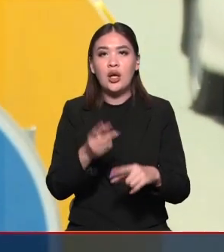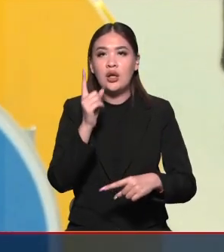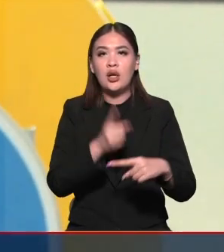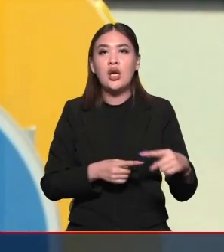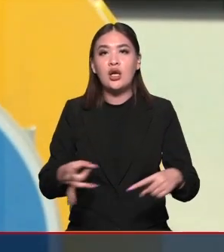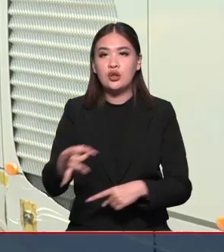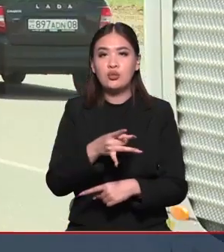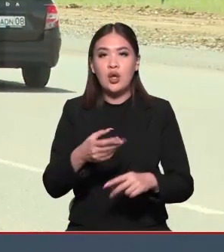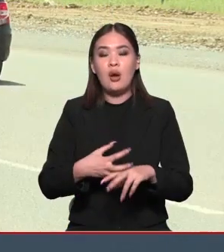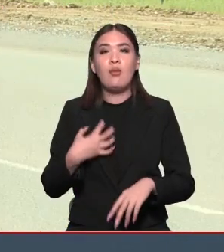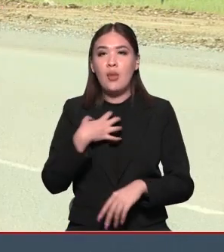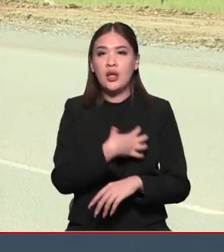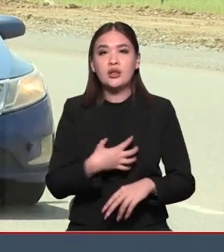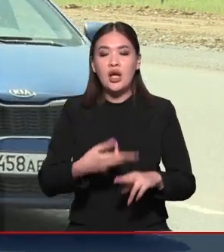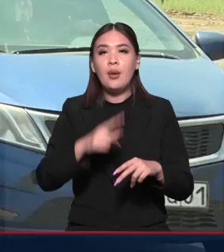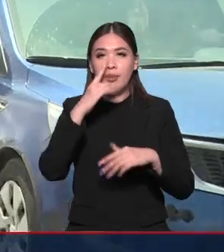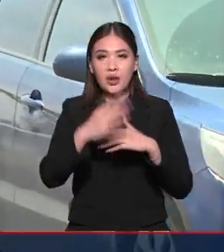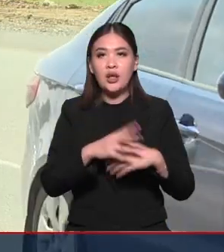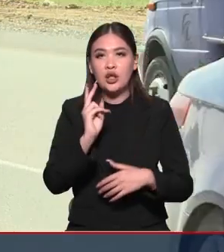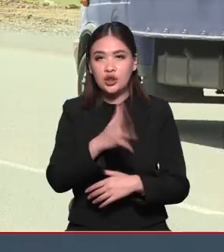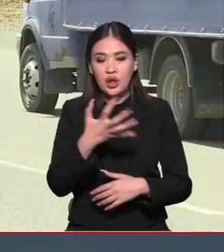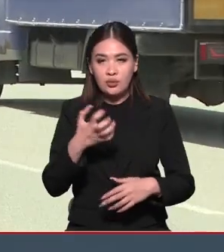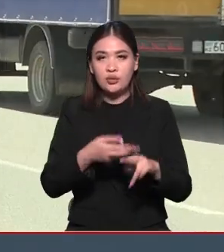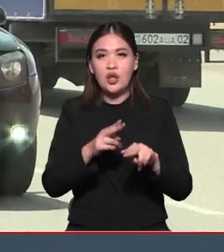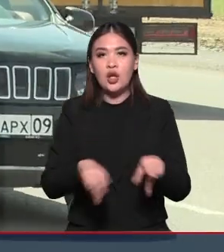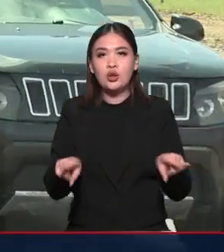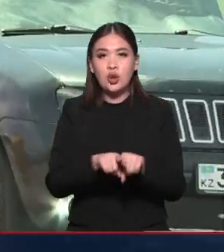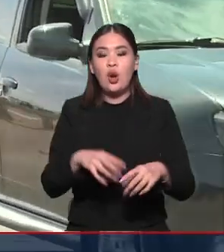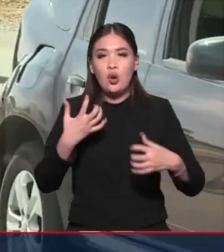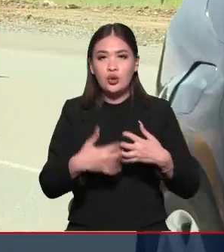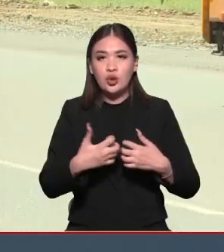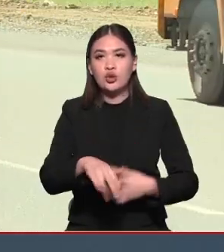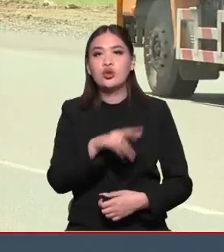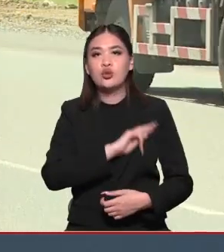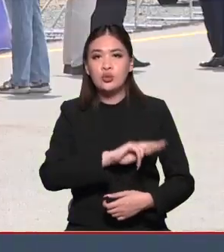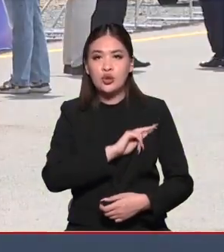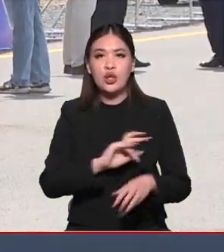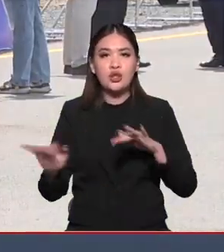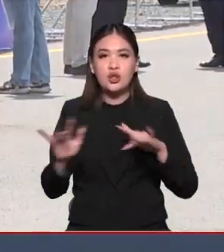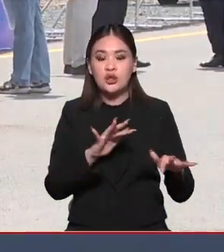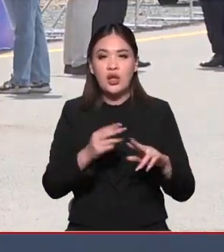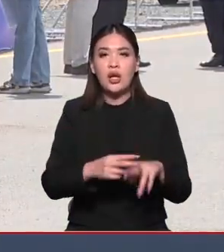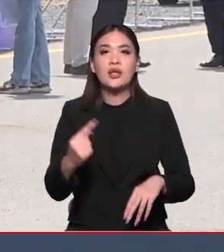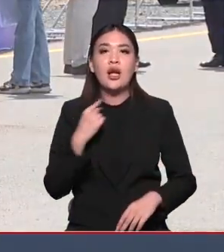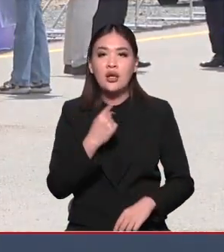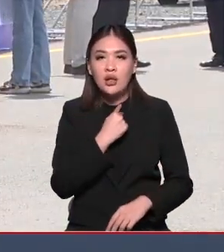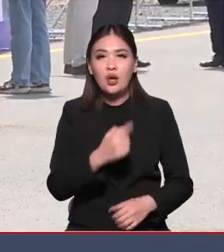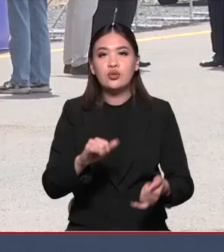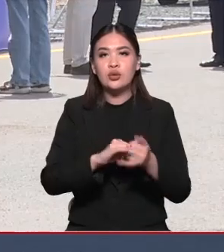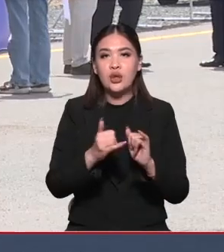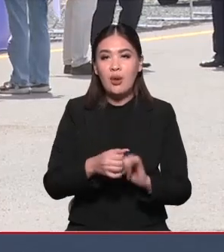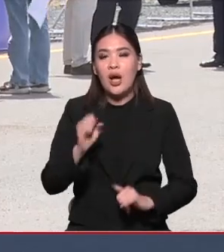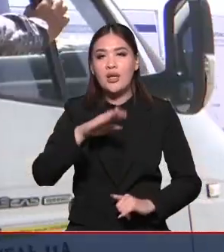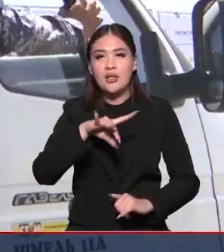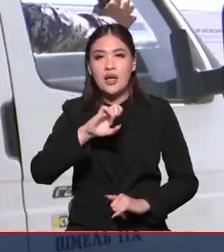республикалық маңыздағы жолдар. Биыл тағы 2500 шақырым жолға орташа жөндеу жұмыстары жасалады. Әрі Талдықорған, Өскемен, Атырау,